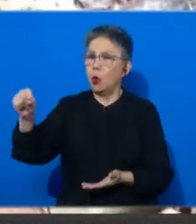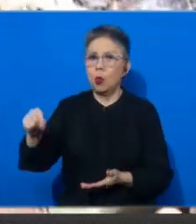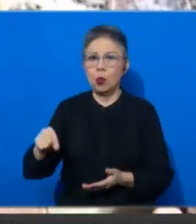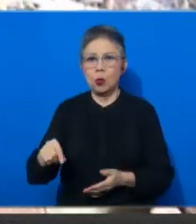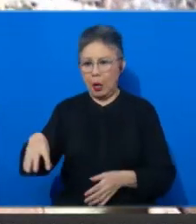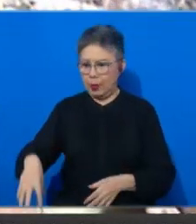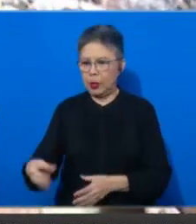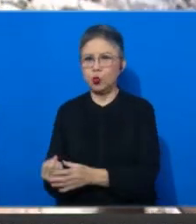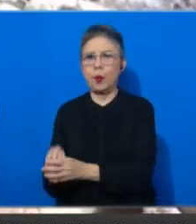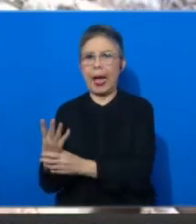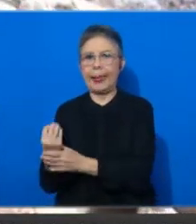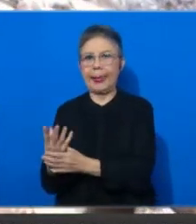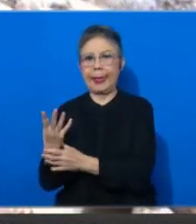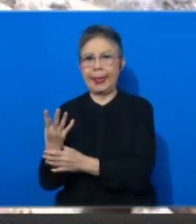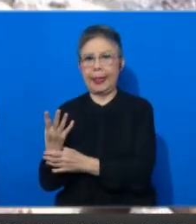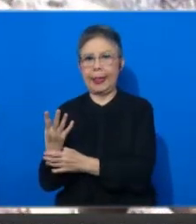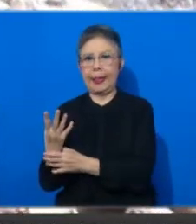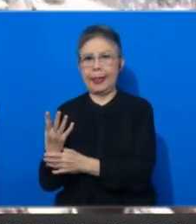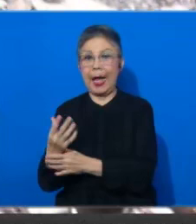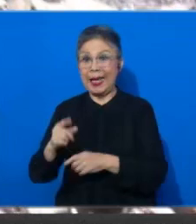ke sini. Terus setelah ada